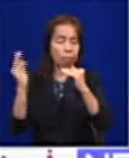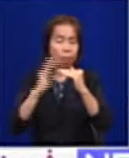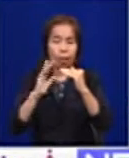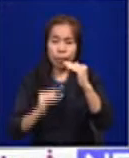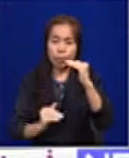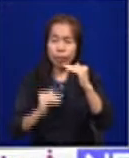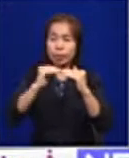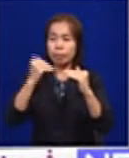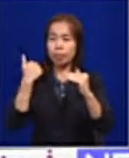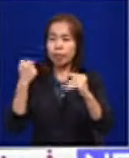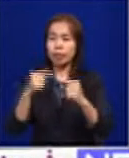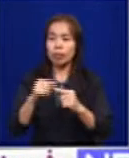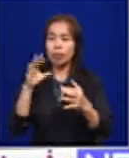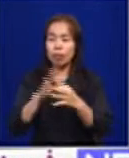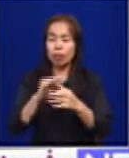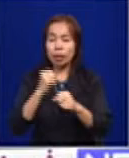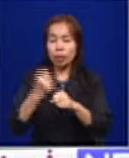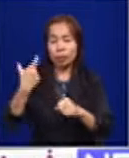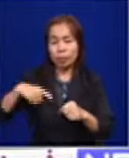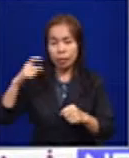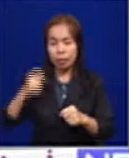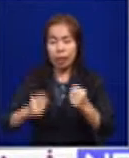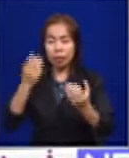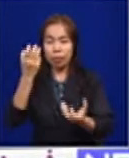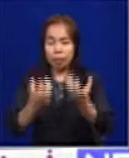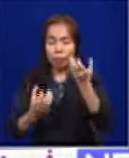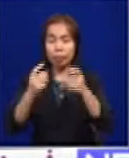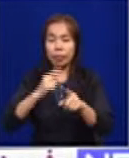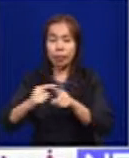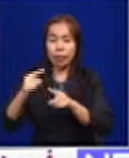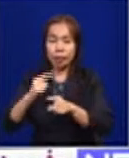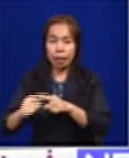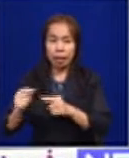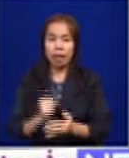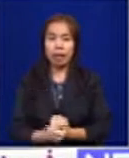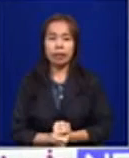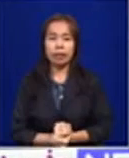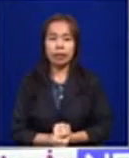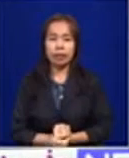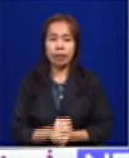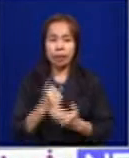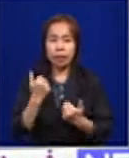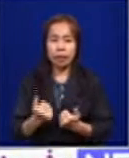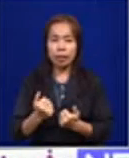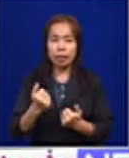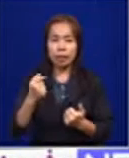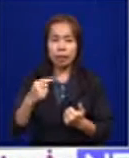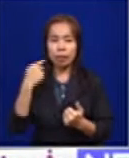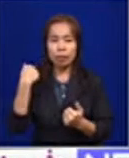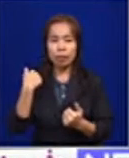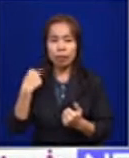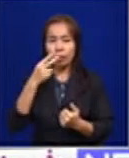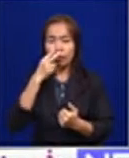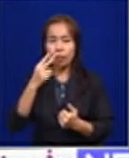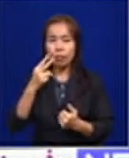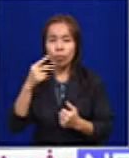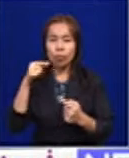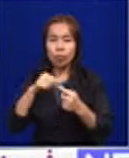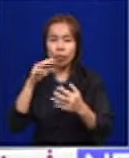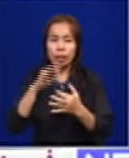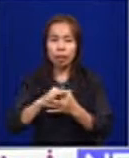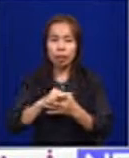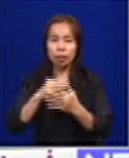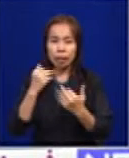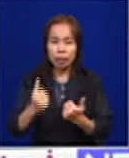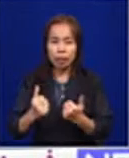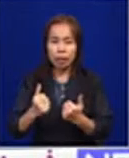ะโดยเฉพาะในเรื่องของกระบวนการยุติธรรมนะคะแนวทางสำคัญคือการส่งเสริมกองทุนยุติธรรมช่วยเหลือผู้ยากไร้นะคะในกระบวนการยุติธรรมค่ะซึ่ง